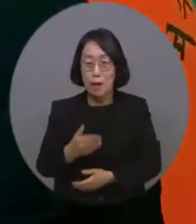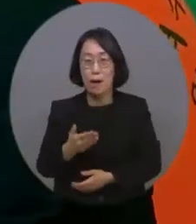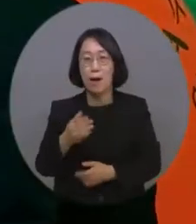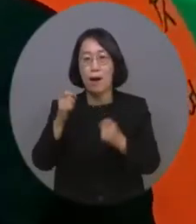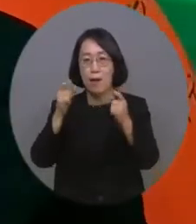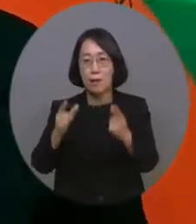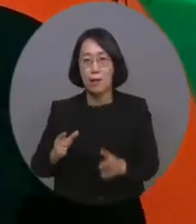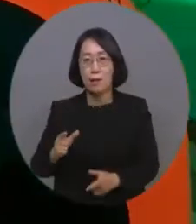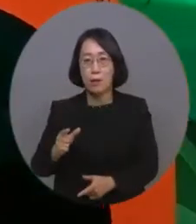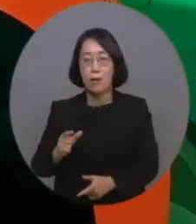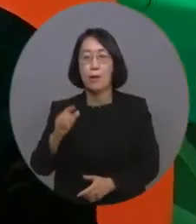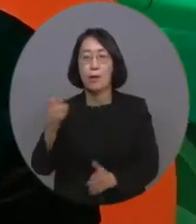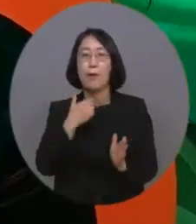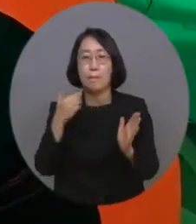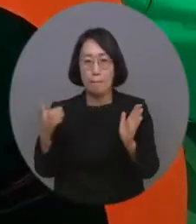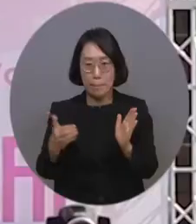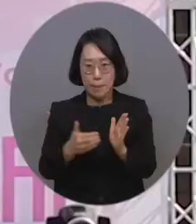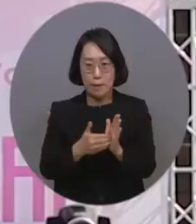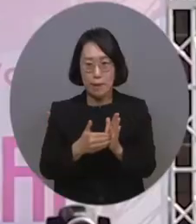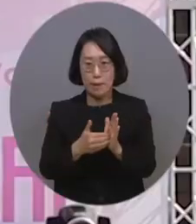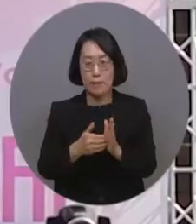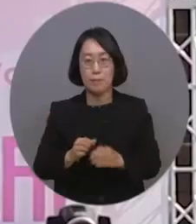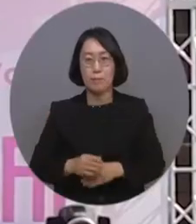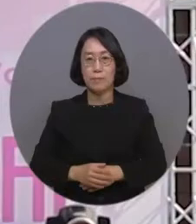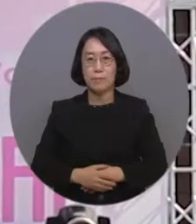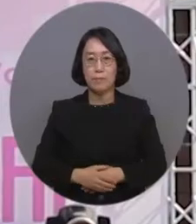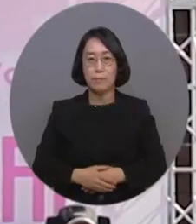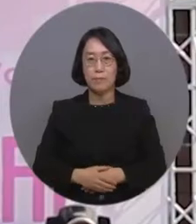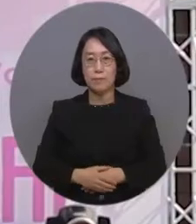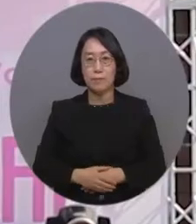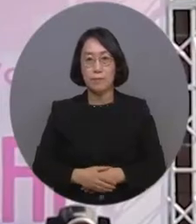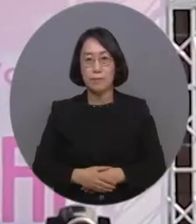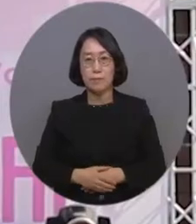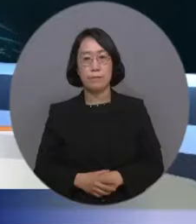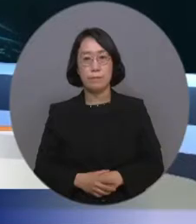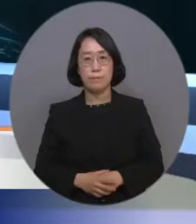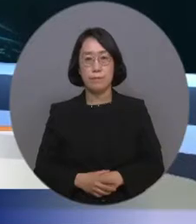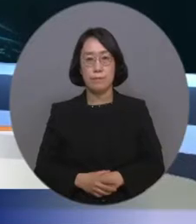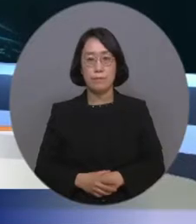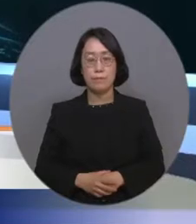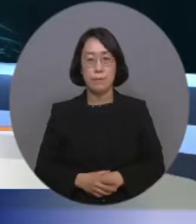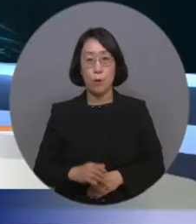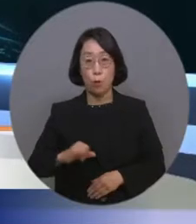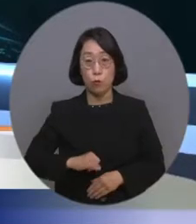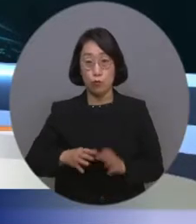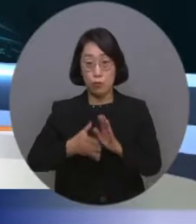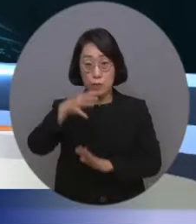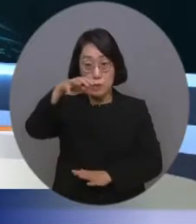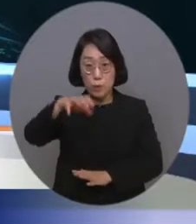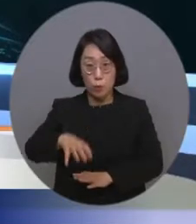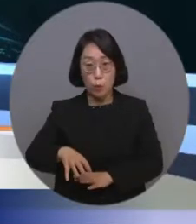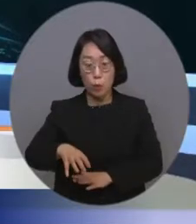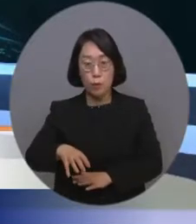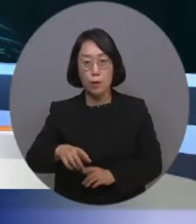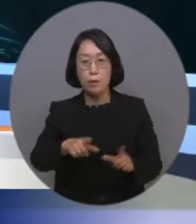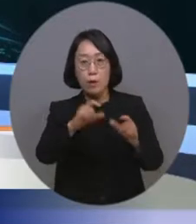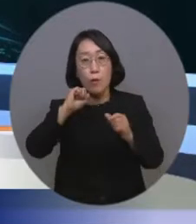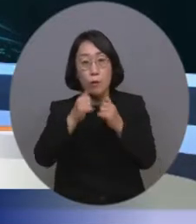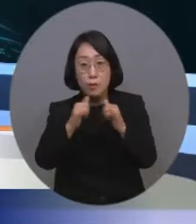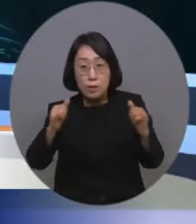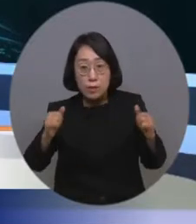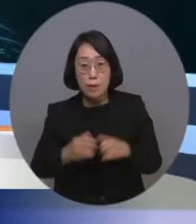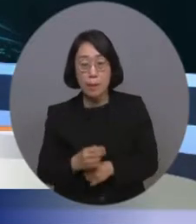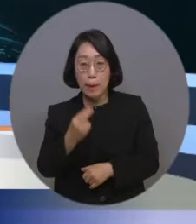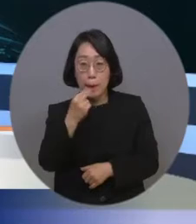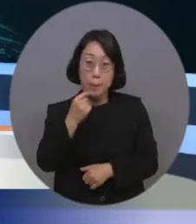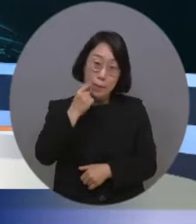사회로 나아가는 계기를 만들었습니다. 복지TV 뉴스 황영재입니다. 강원도 원주시가 취약계층을 위한